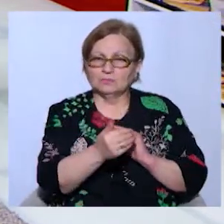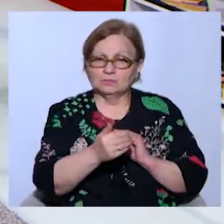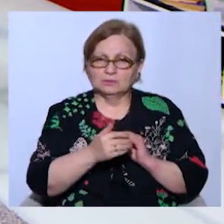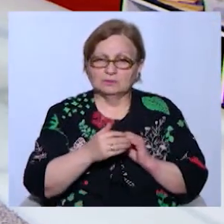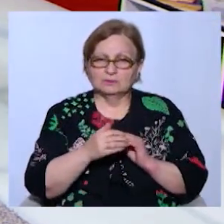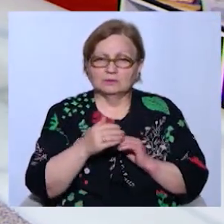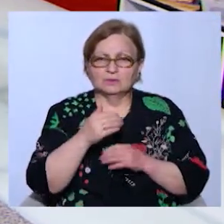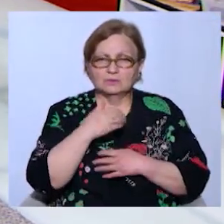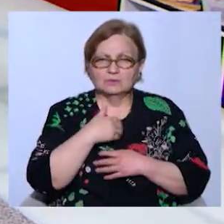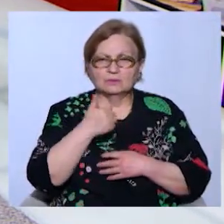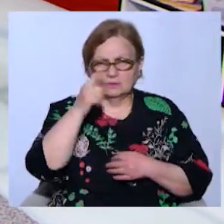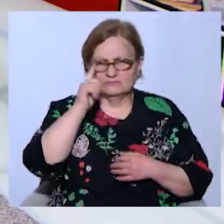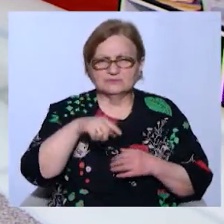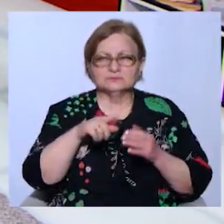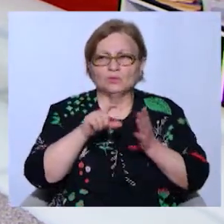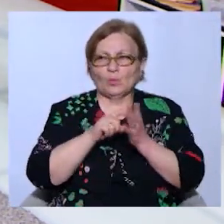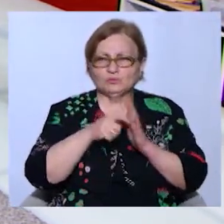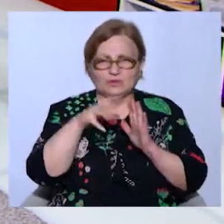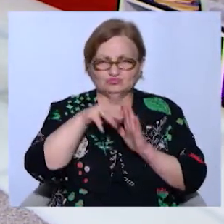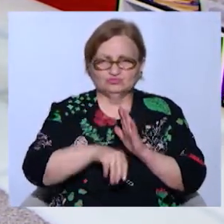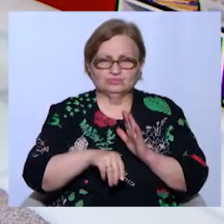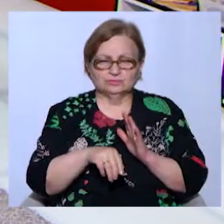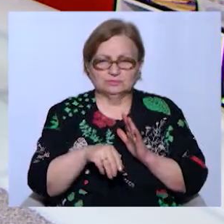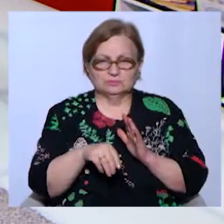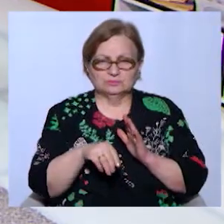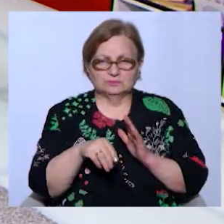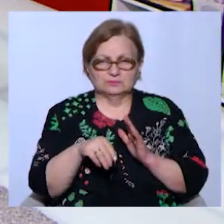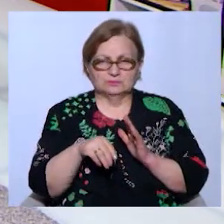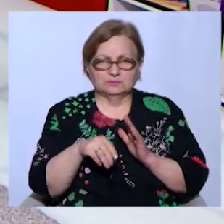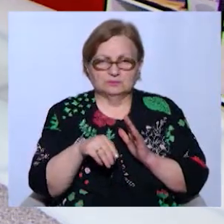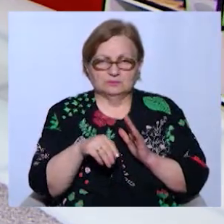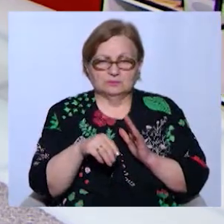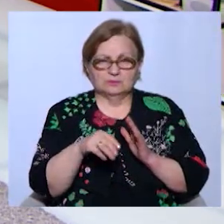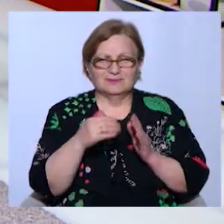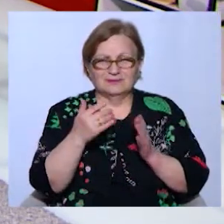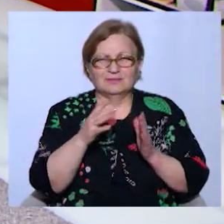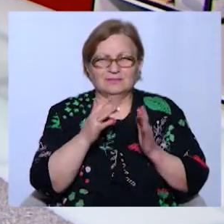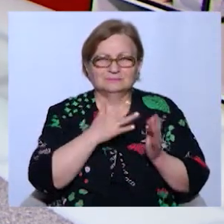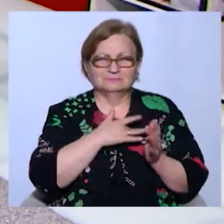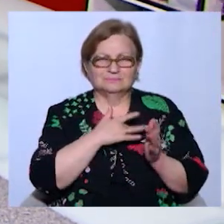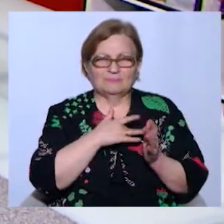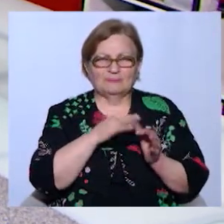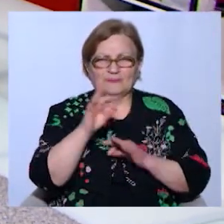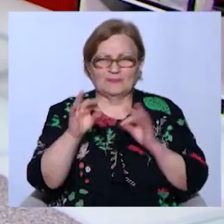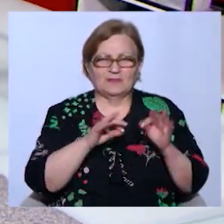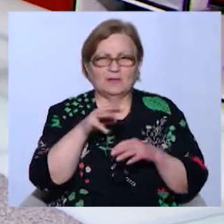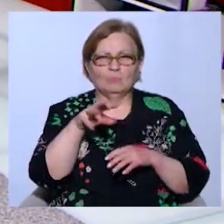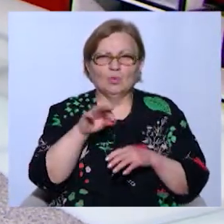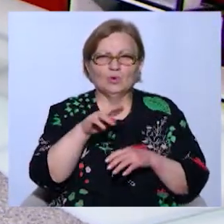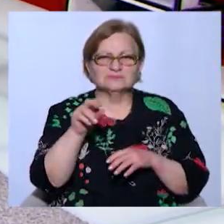როდესაც ვართ ოთახში და ახლა ოთახს ხის მოდელს დაგიხატავთ მე. ძალიან ხშირად ხმარობთ